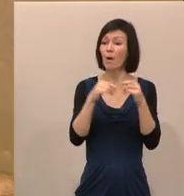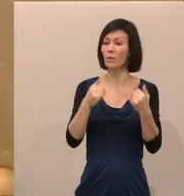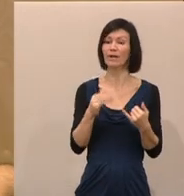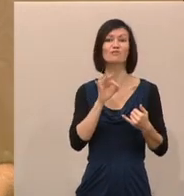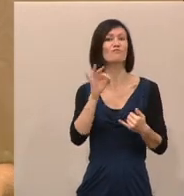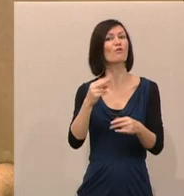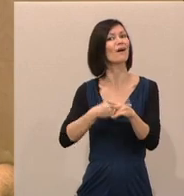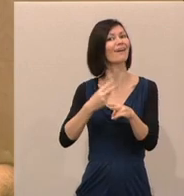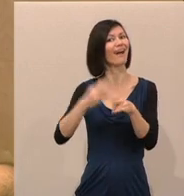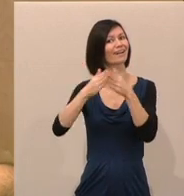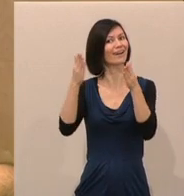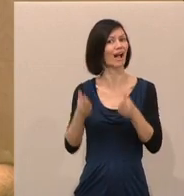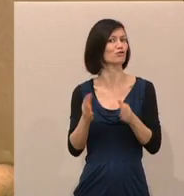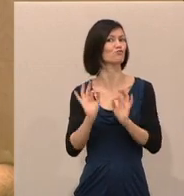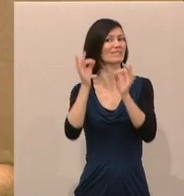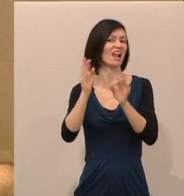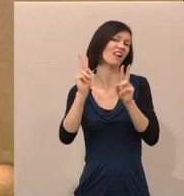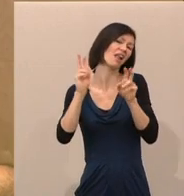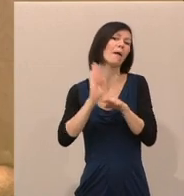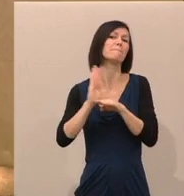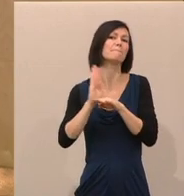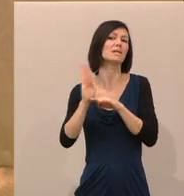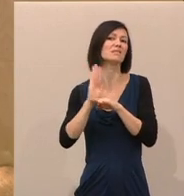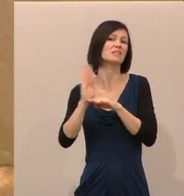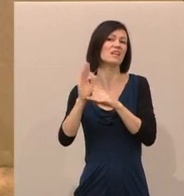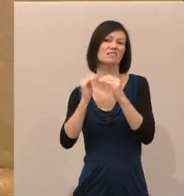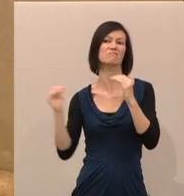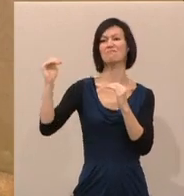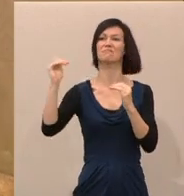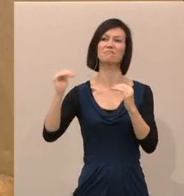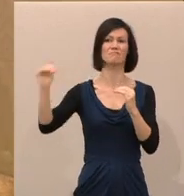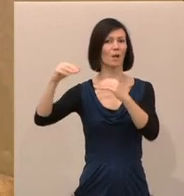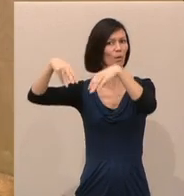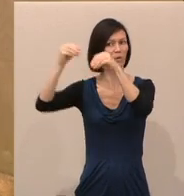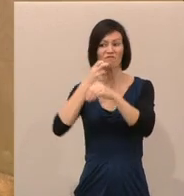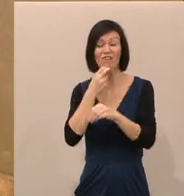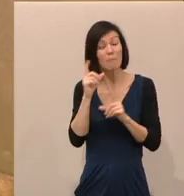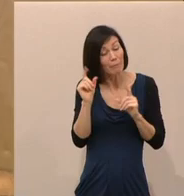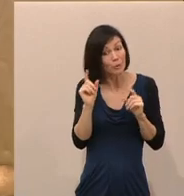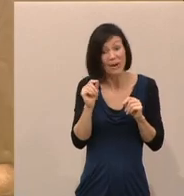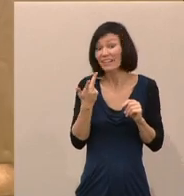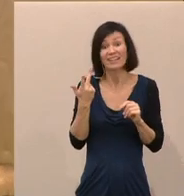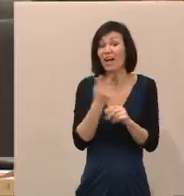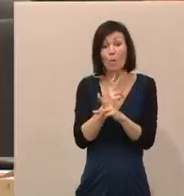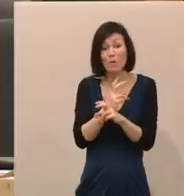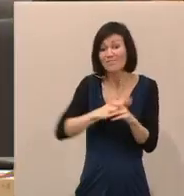reichere in Krankenhäusern ein, geschätzte Damen und Herren. Damit haben Sie das Land eindeutig unsozialer gemacht.